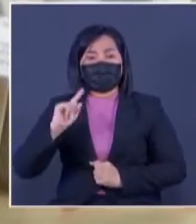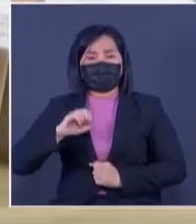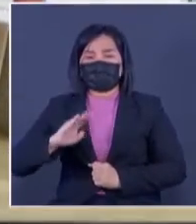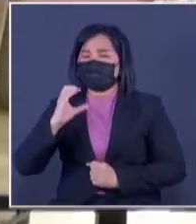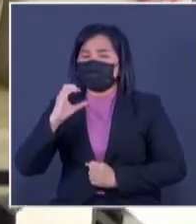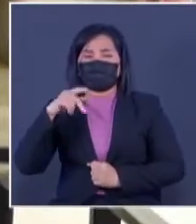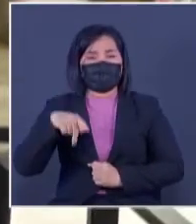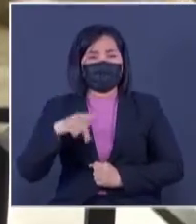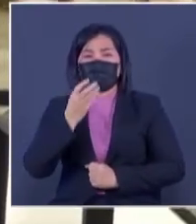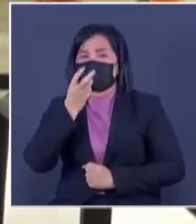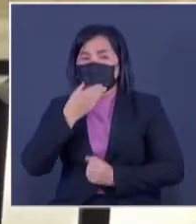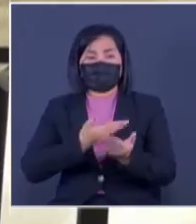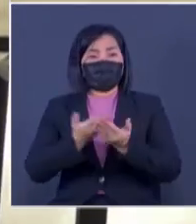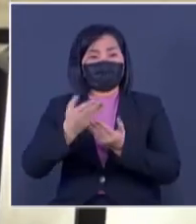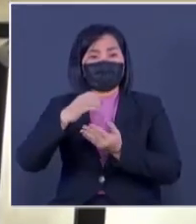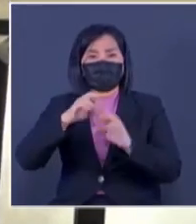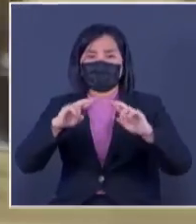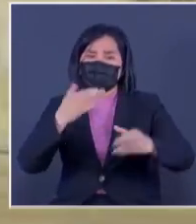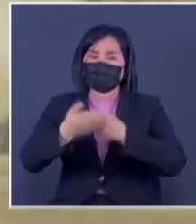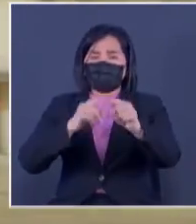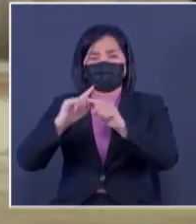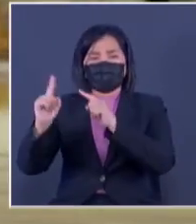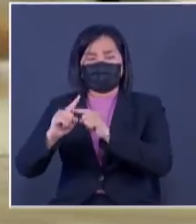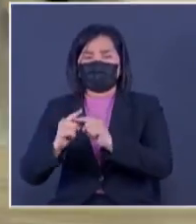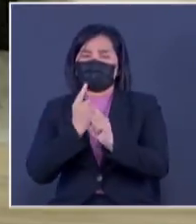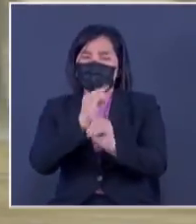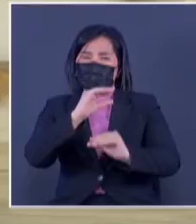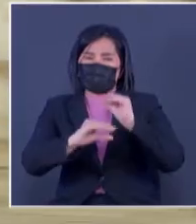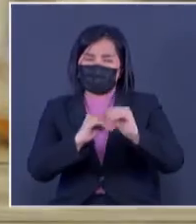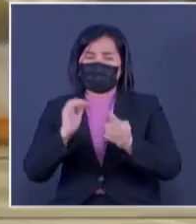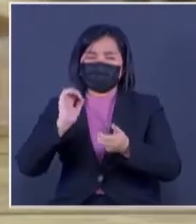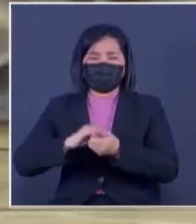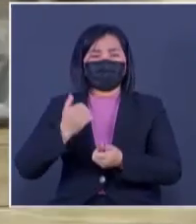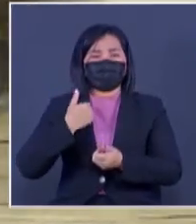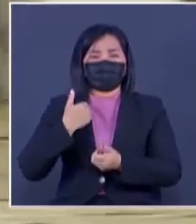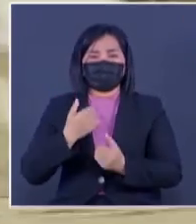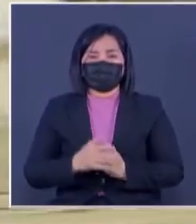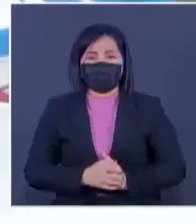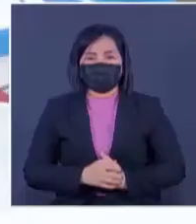ครับก็ยังเป็นข้าวที่ซื้อมาจากร้านค้ารายย่อยเพื่อเข้าร่วมโครงการนี้อีกด้วยนะครับ